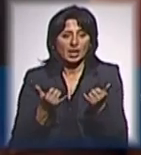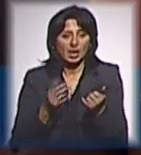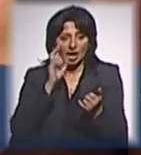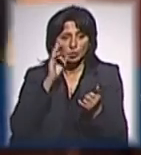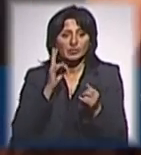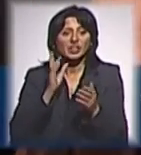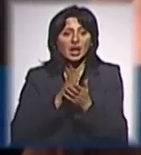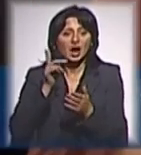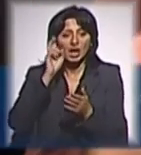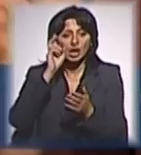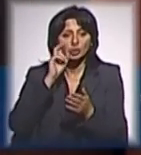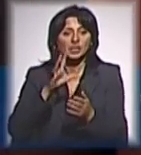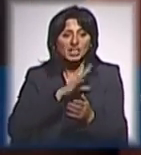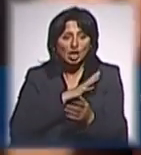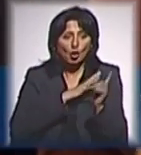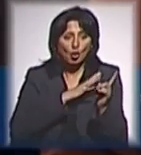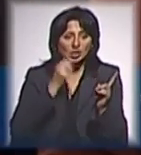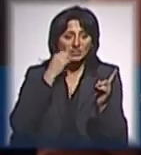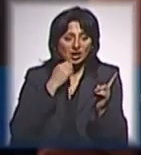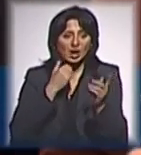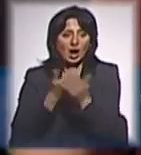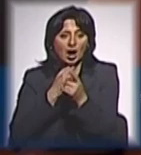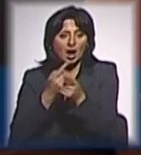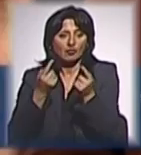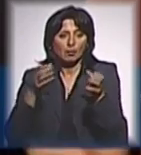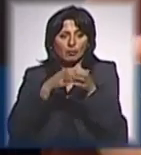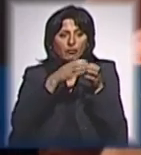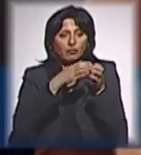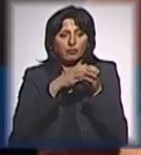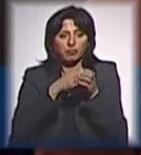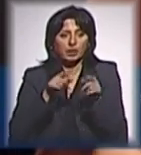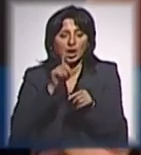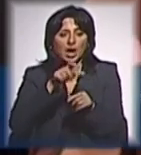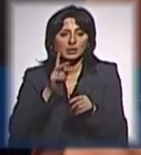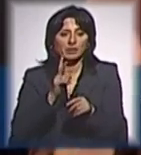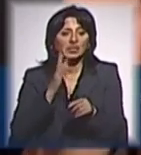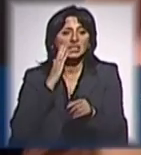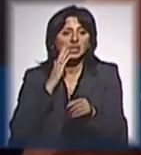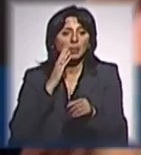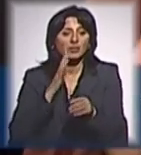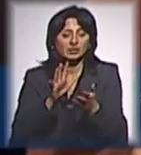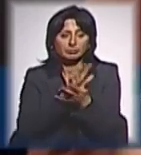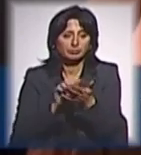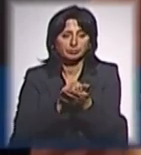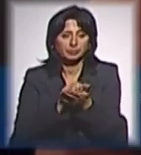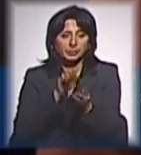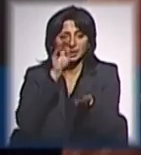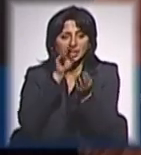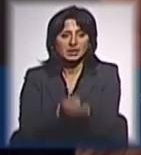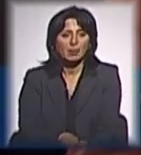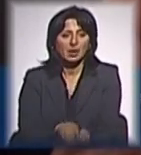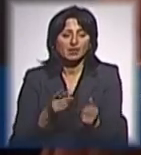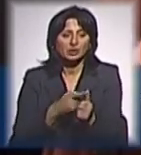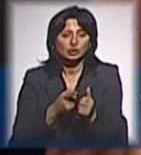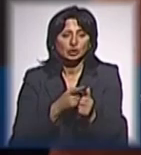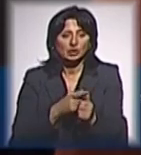ვინც ხელისუფლებაშია, ვინც ხელისუფლებაში იყო და კიდევ ერთი მსხვილი პოლიტიკური გაერთიანების ხელმძღვანელი გახდა ის ადამიანები, რომელმაც სამართლიანობა დაამარხეს და დაასამარეს საქართველოში.